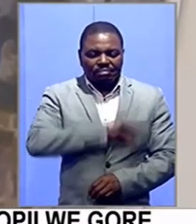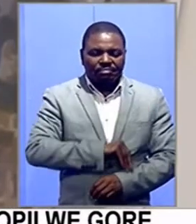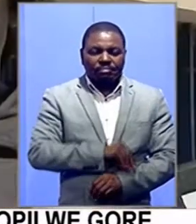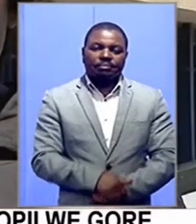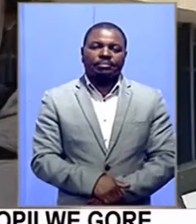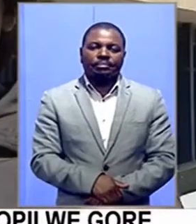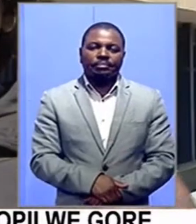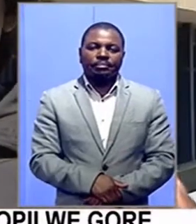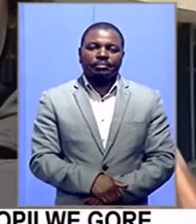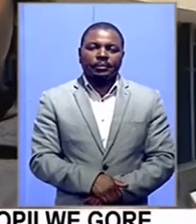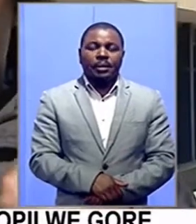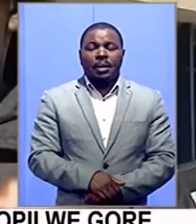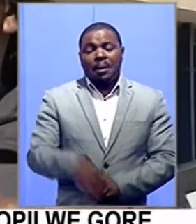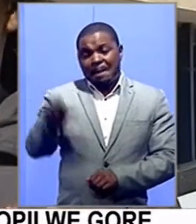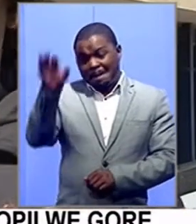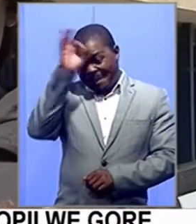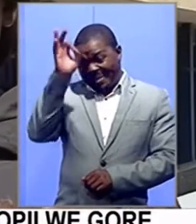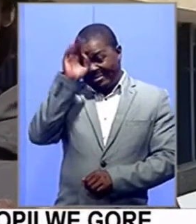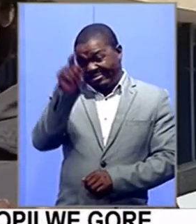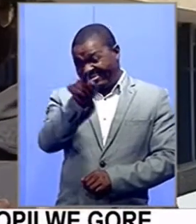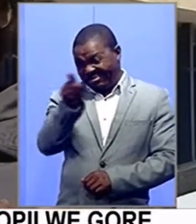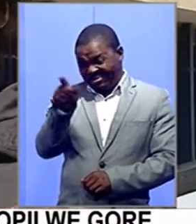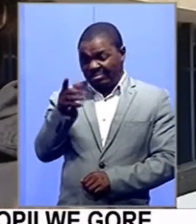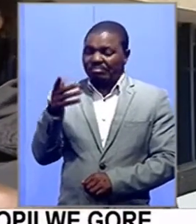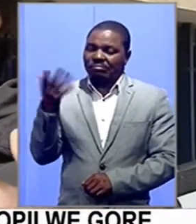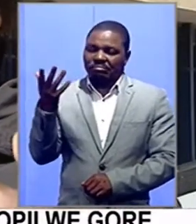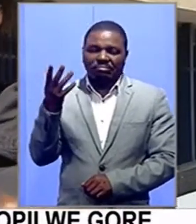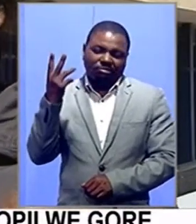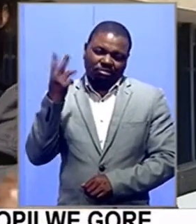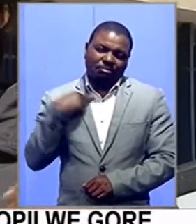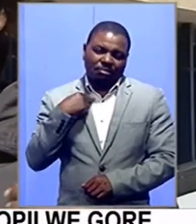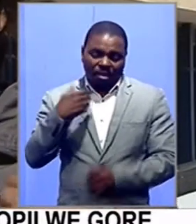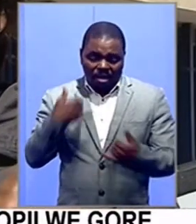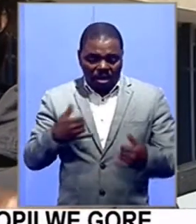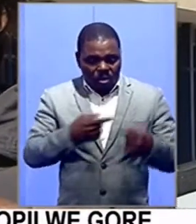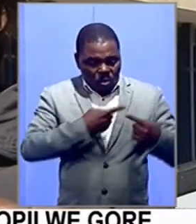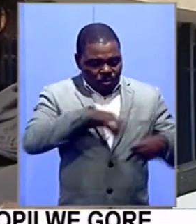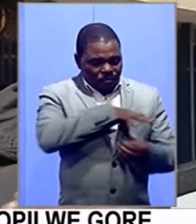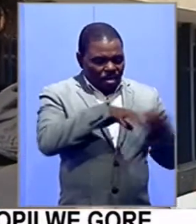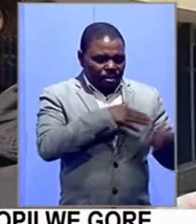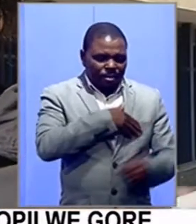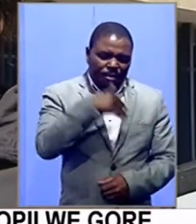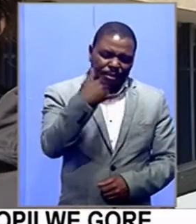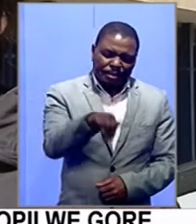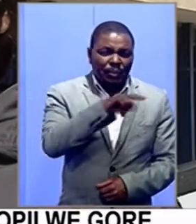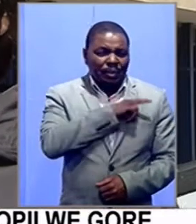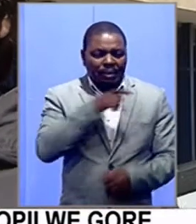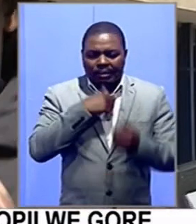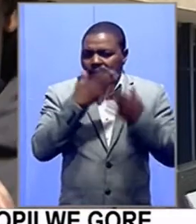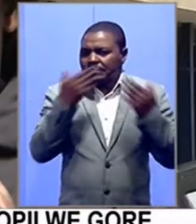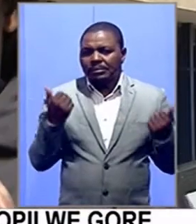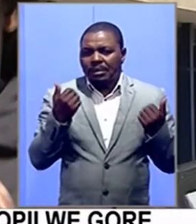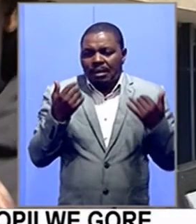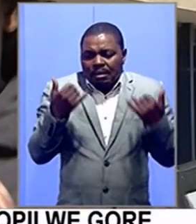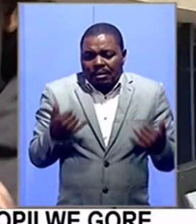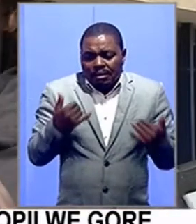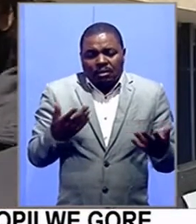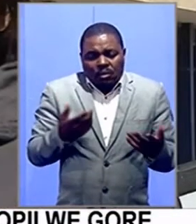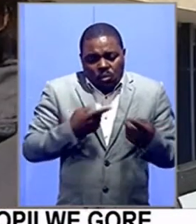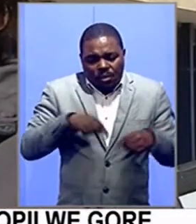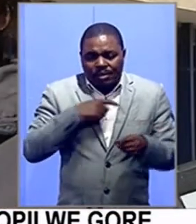marapo. Mapodisa a gona a re feila. Go utlwa botlhoko no yana as really family because we don't even know gore ha go le yana gona